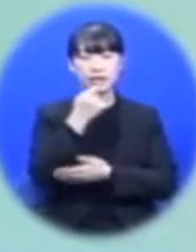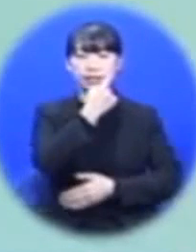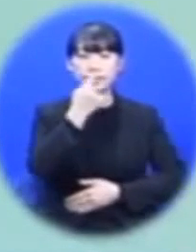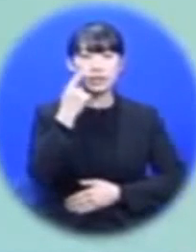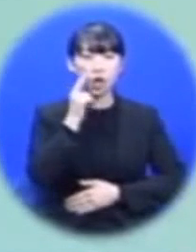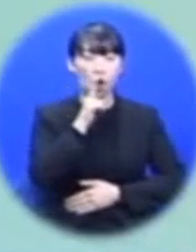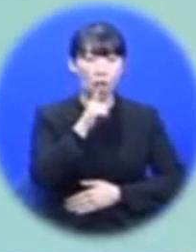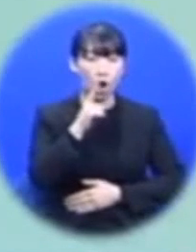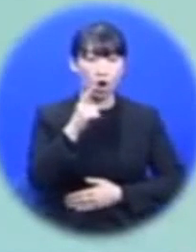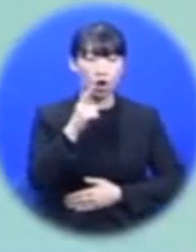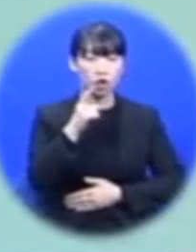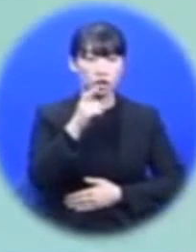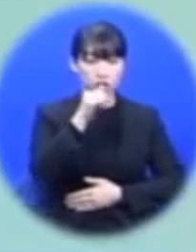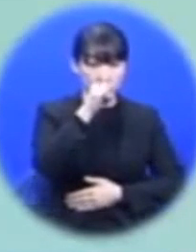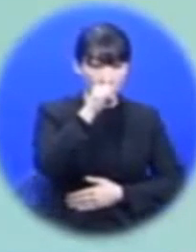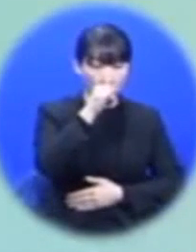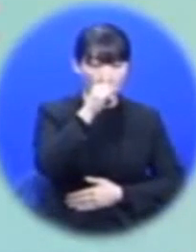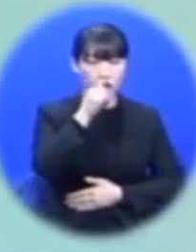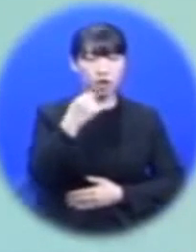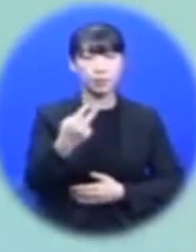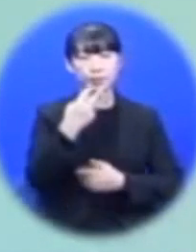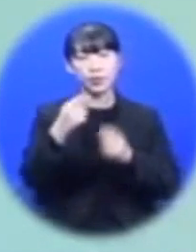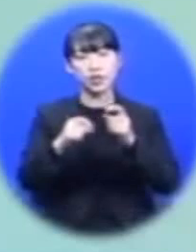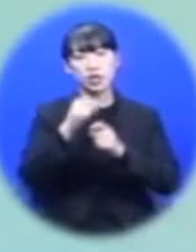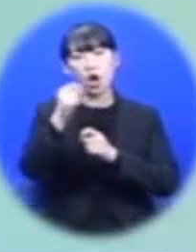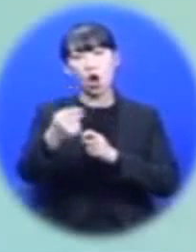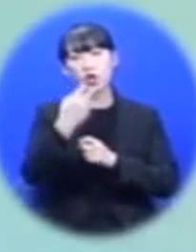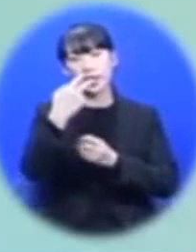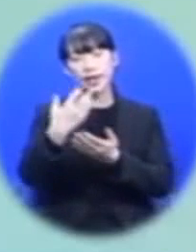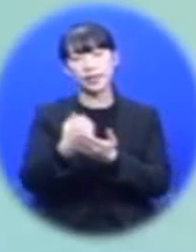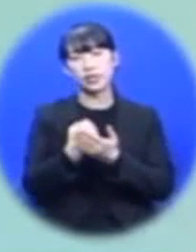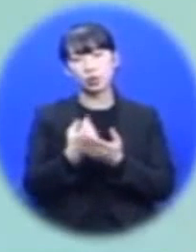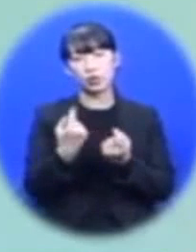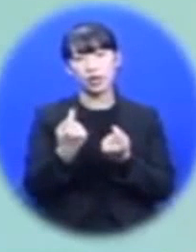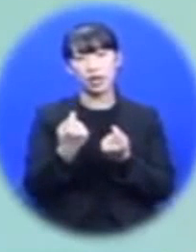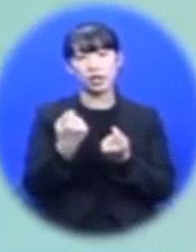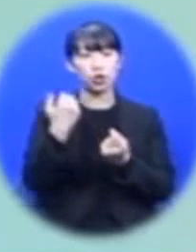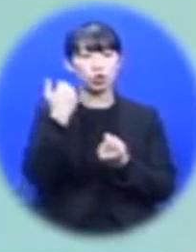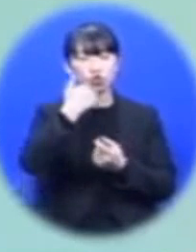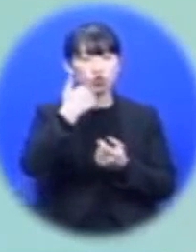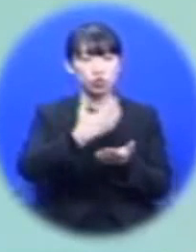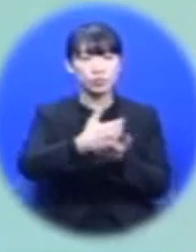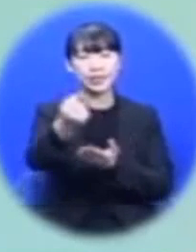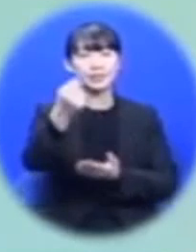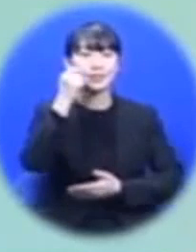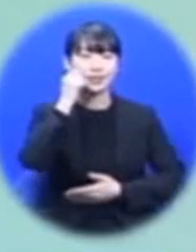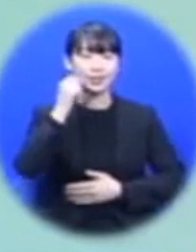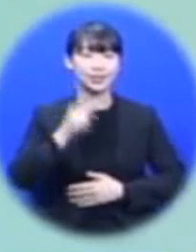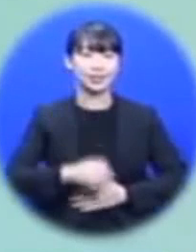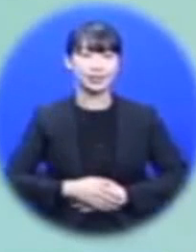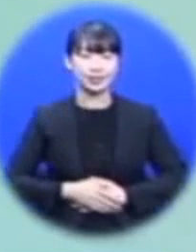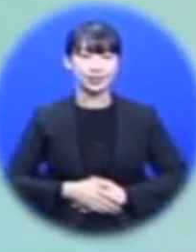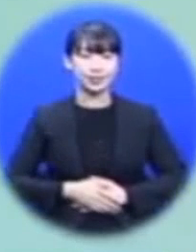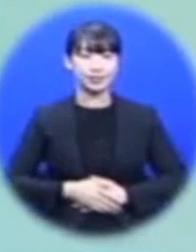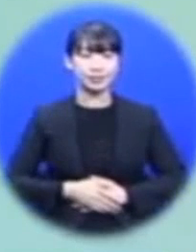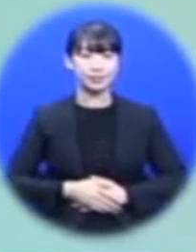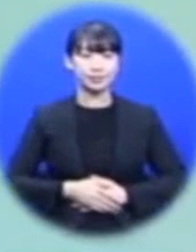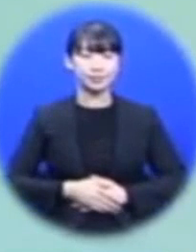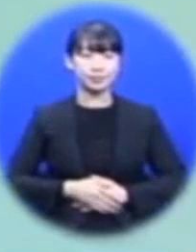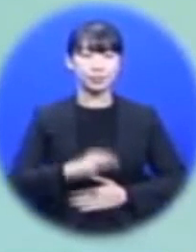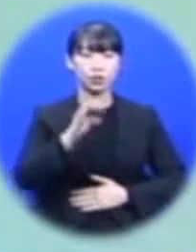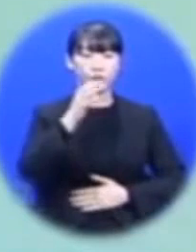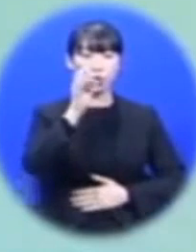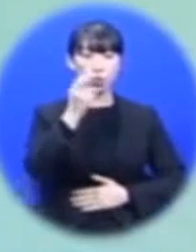영생이 있는 사람이 뺏기지 않아요 그러면 제자들에게 함께하시고 말씀하신 주님 요한